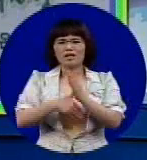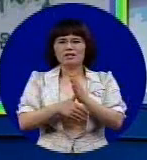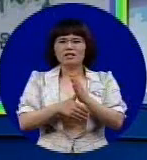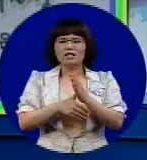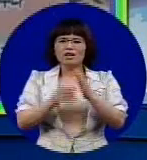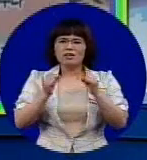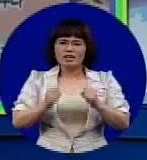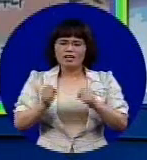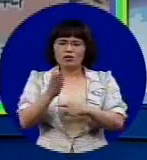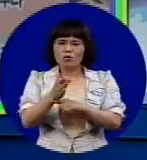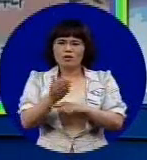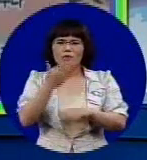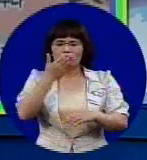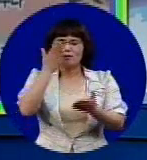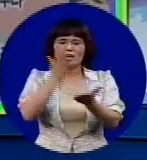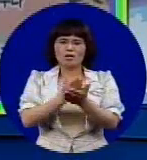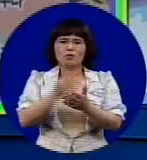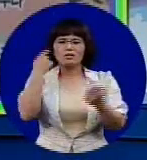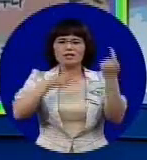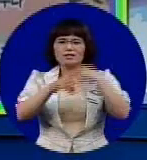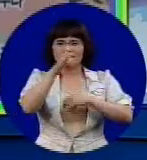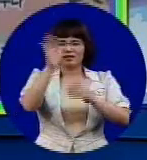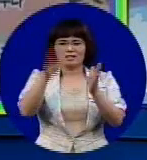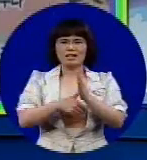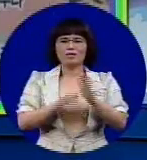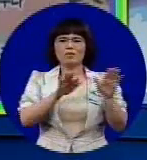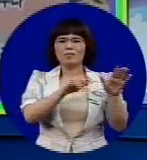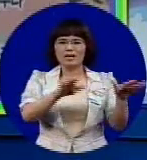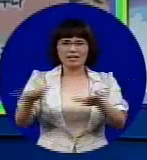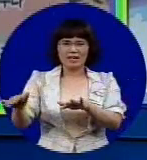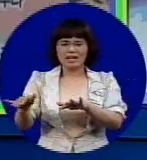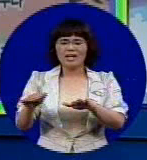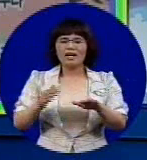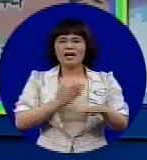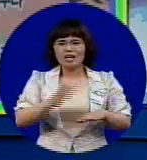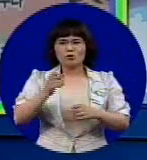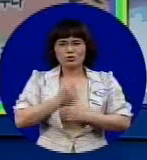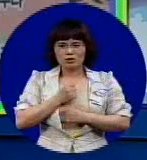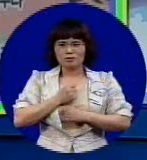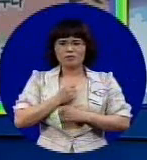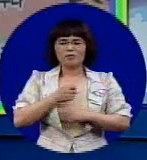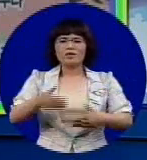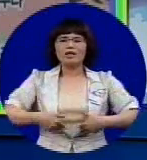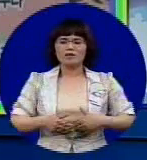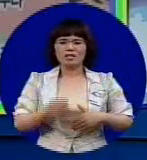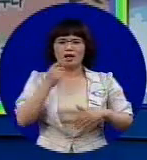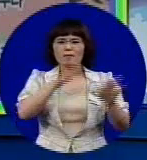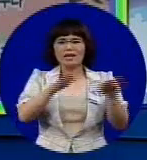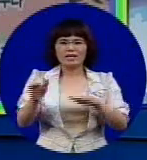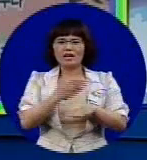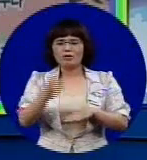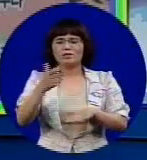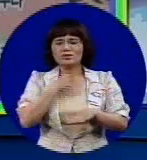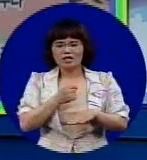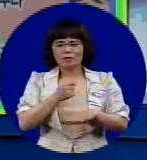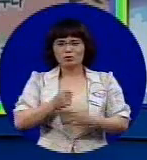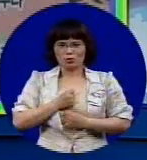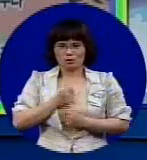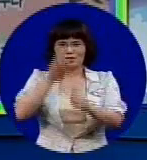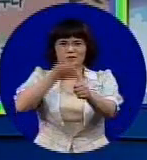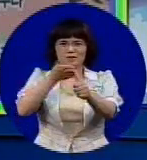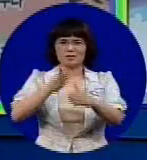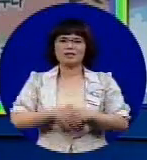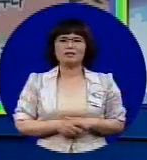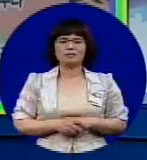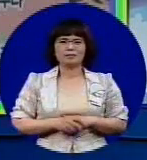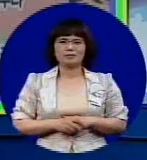되도록 어패류를 날것으로 먹지 말고 상처가 있을 때에는 바다에 들어가는 것도 조심해야 합니다. 바닷가로 가실 분들은 특히